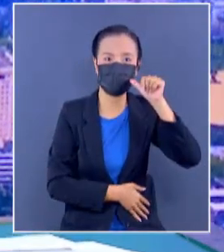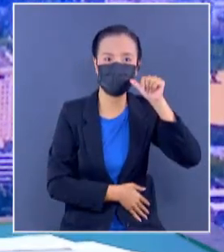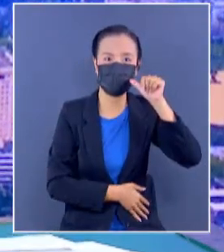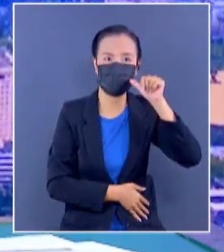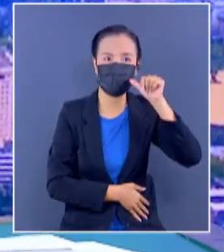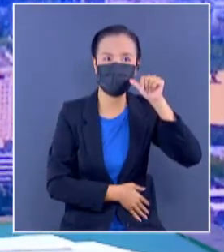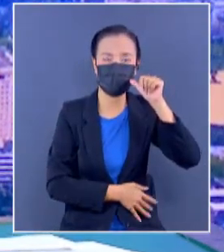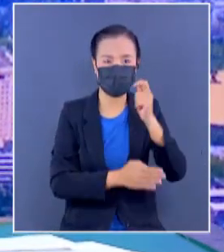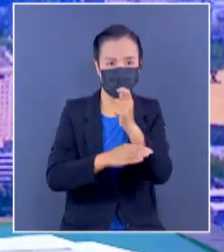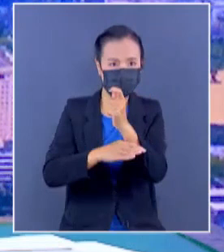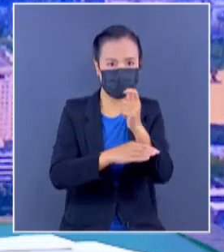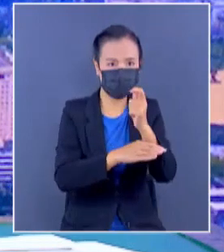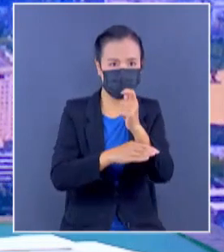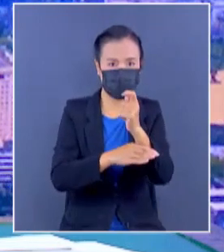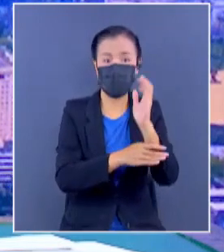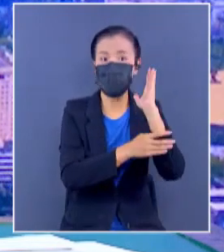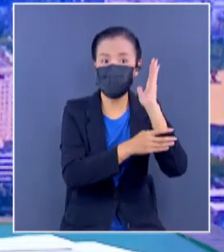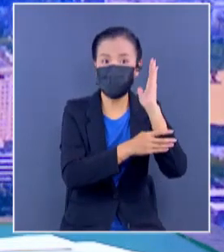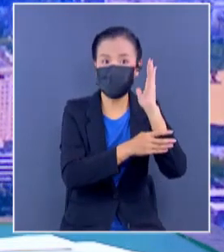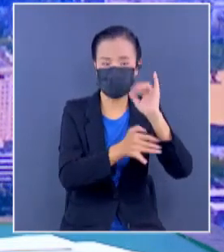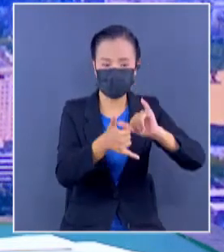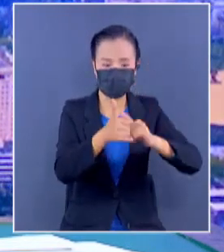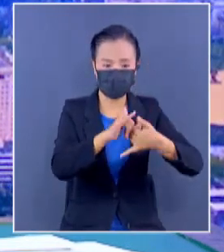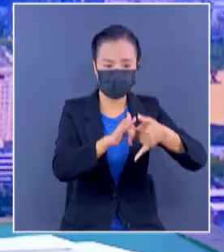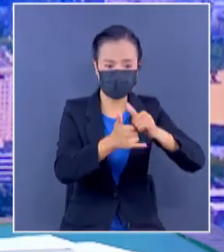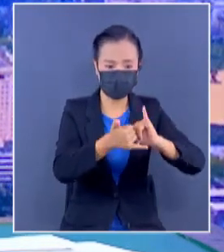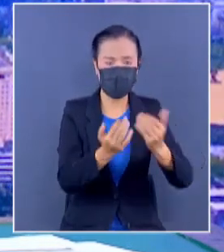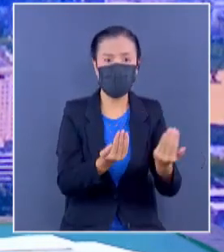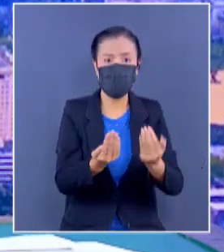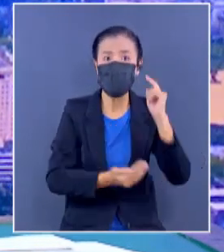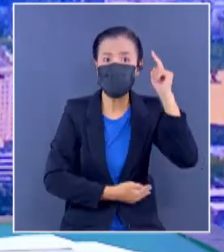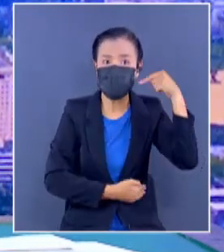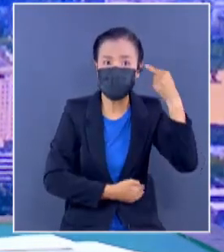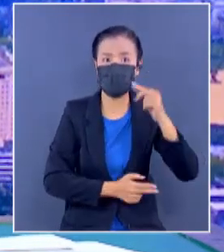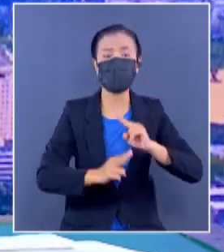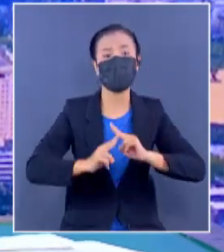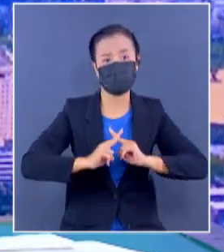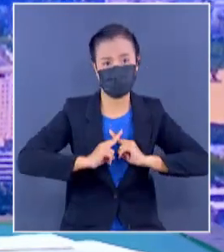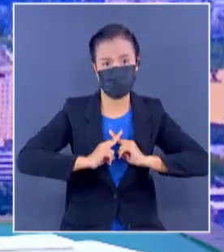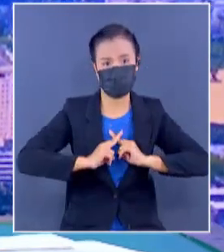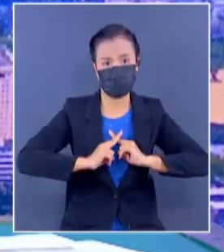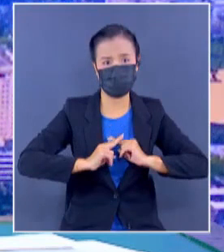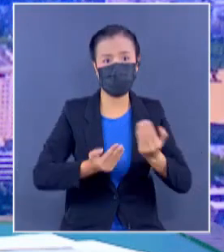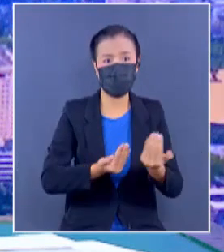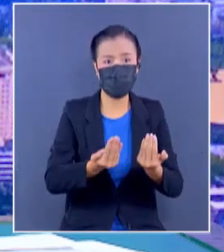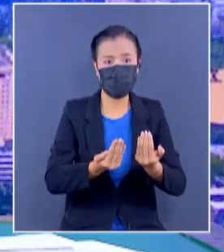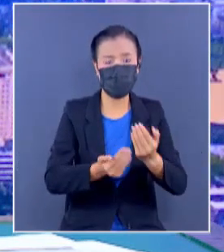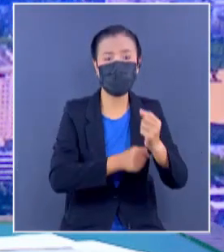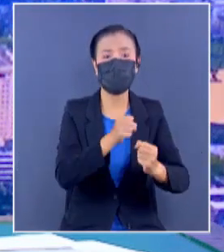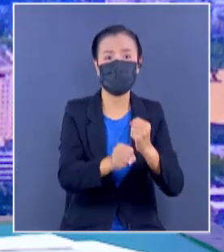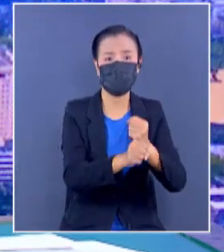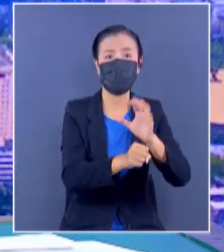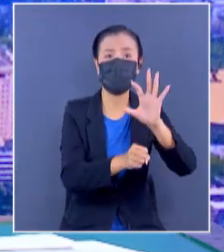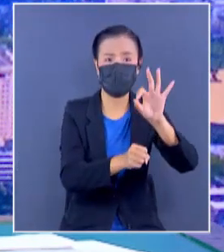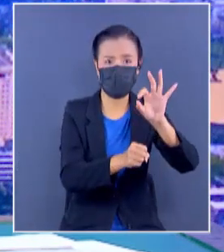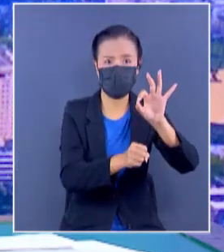ำลังถ่ายคลิปให้กับชายคนนึงกระทำอนาจารลูกสาวตัวเองนะครับลูกสาววัยเพียงแค่9